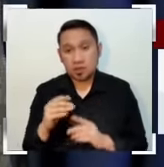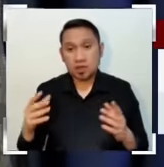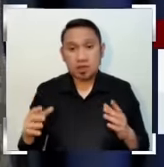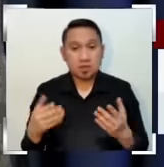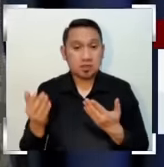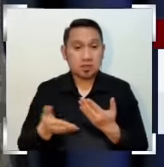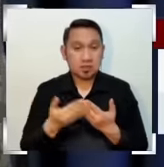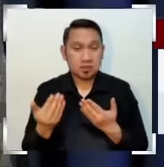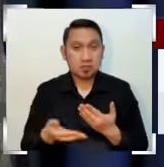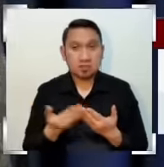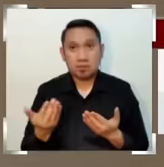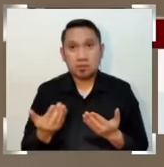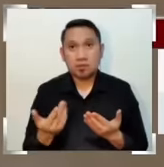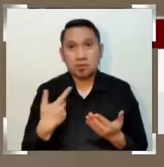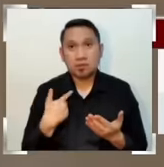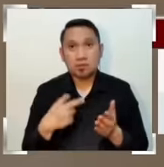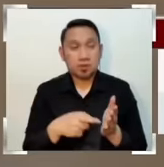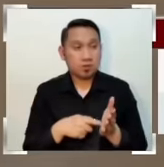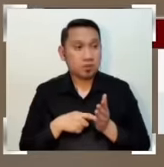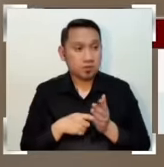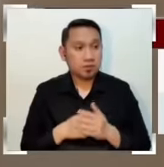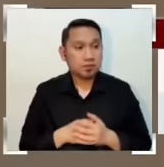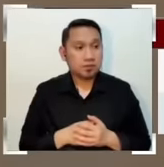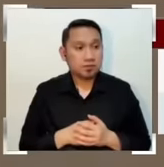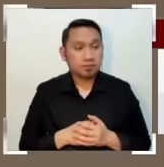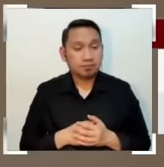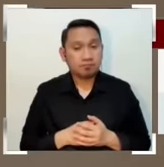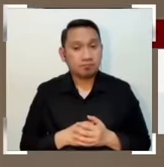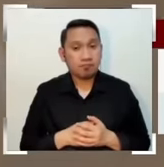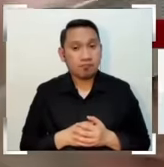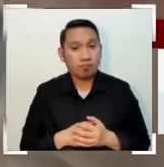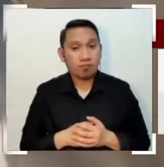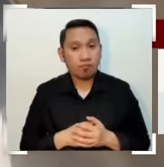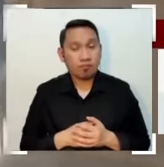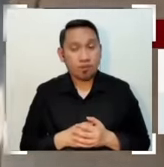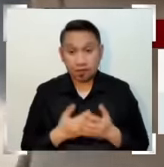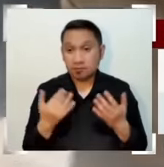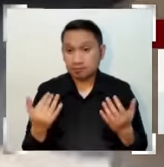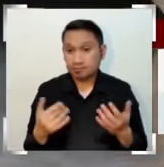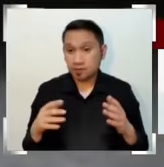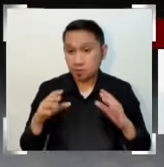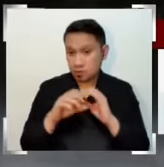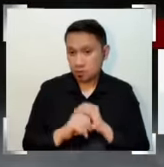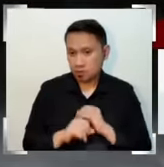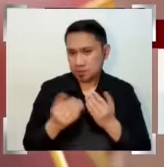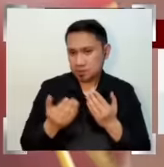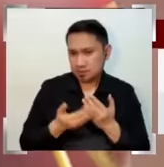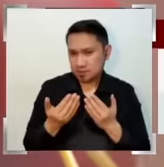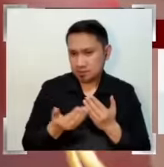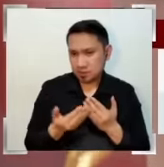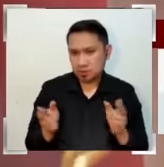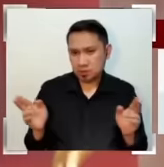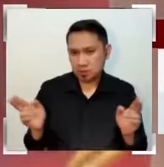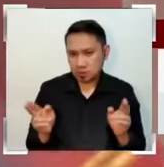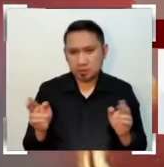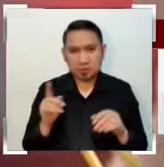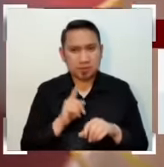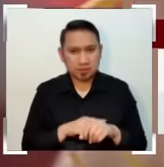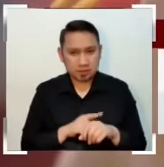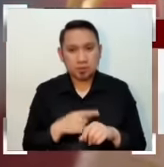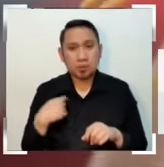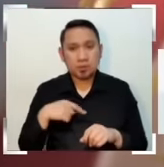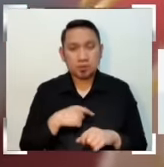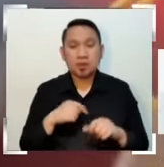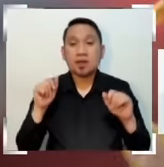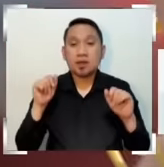release requirements. So with this simplification or shortening of the period, we will be able to